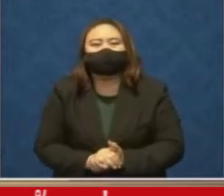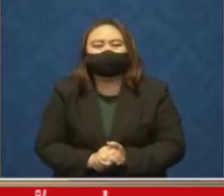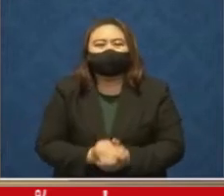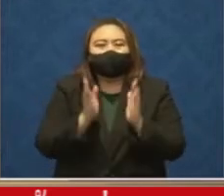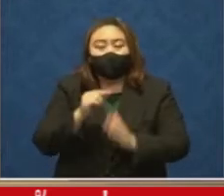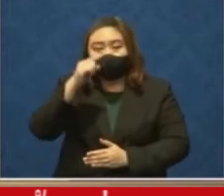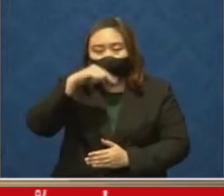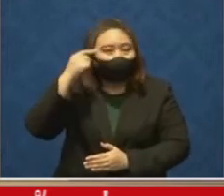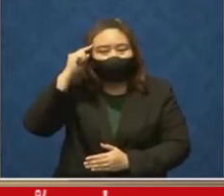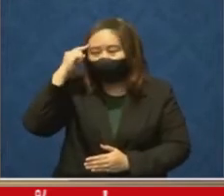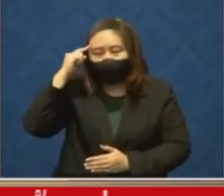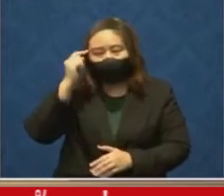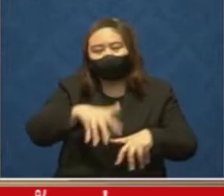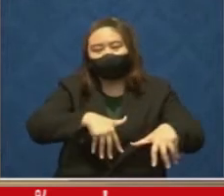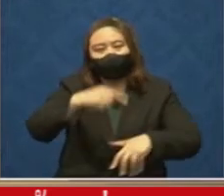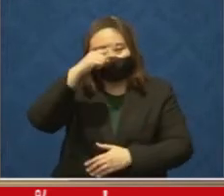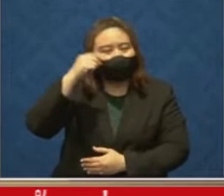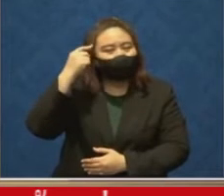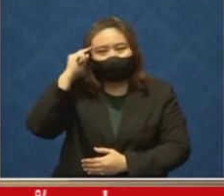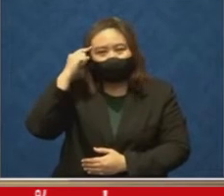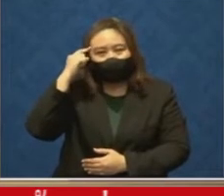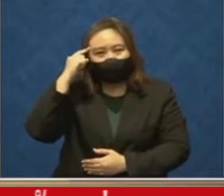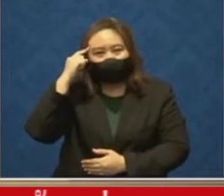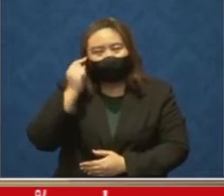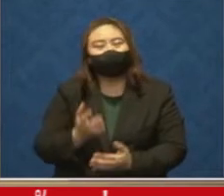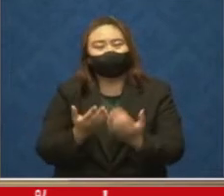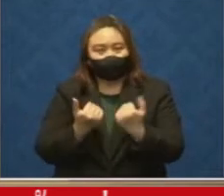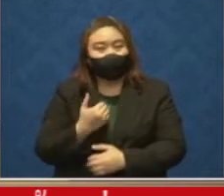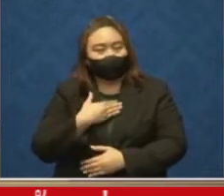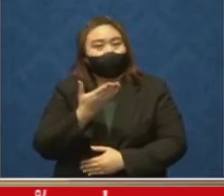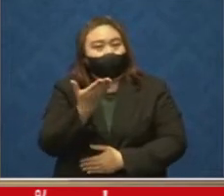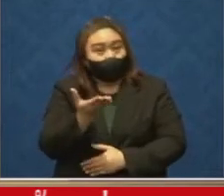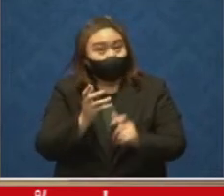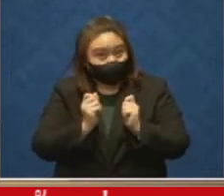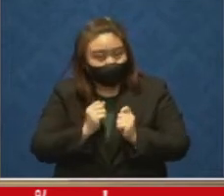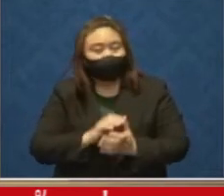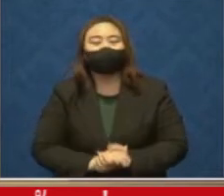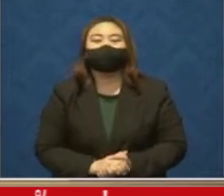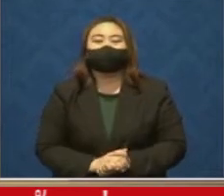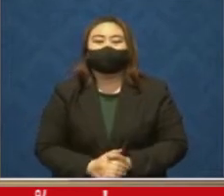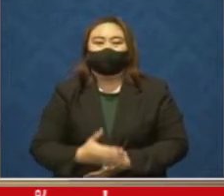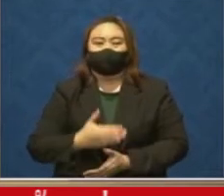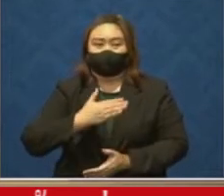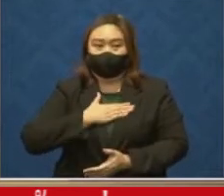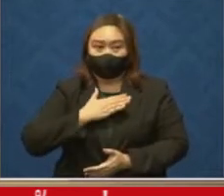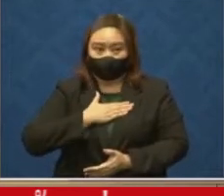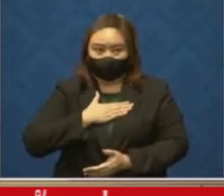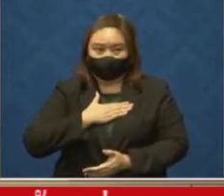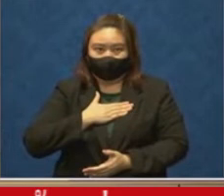คนทัยไปตลอดนะครับพี่นองคนไทยไม่ทราบนะครับเรื่องเห่านี้ผมเลยขออนุญาทท่ประทาว่า